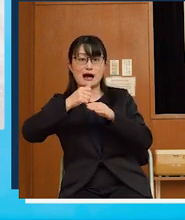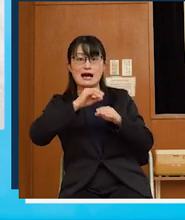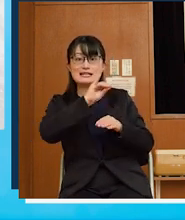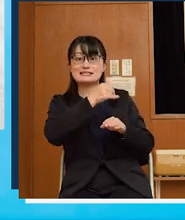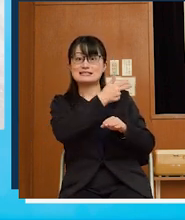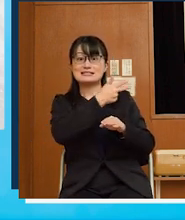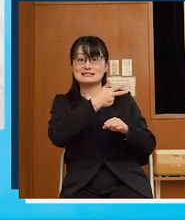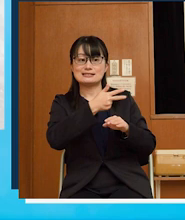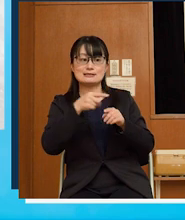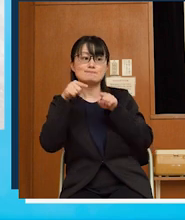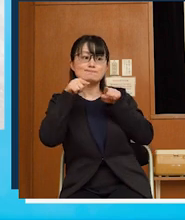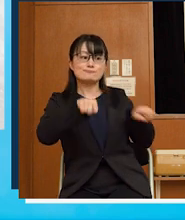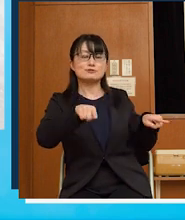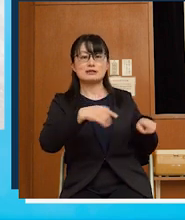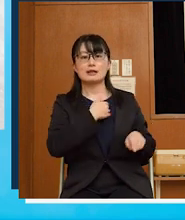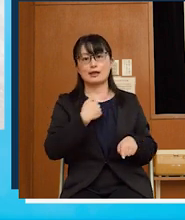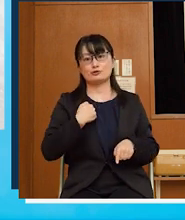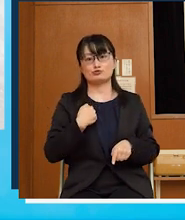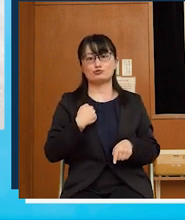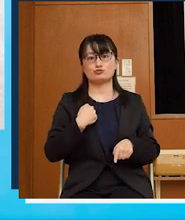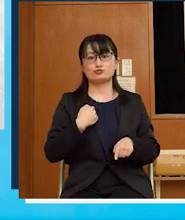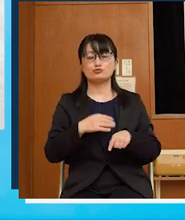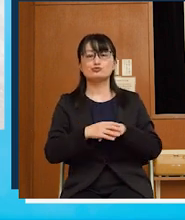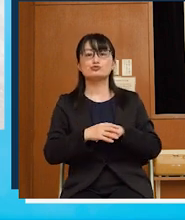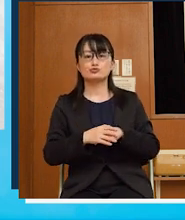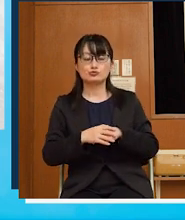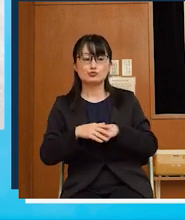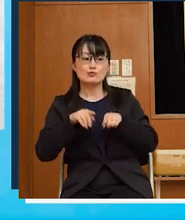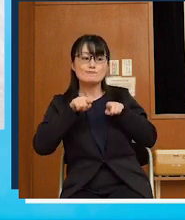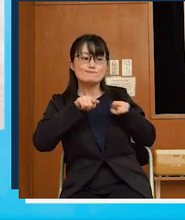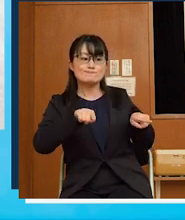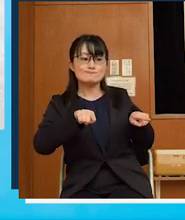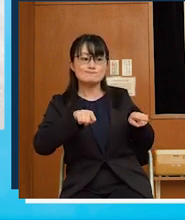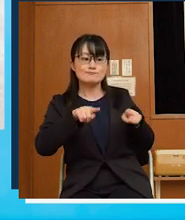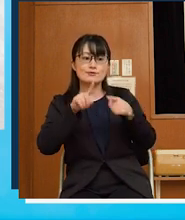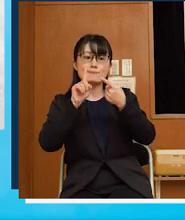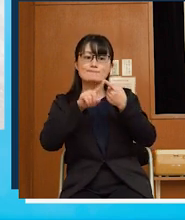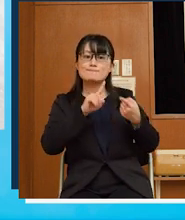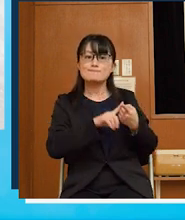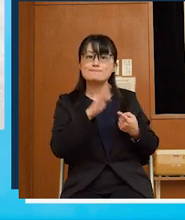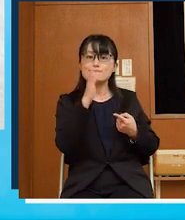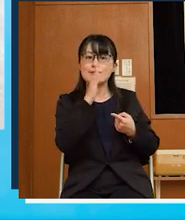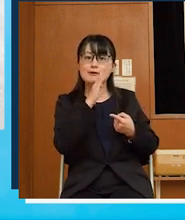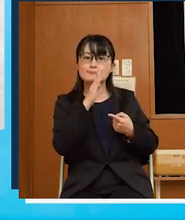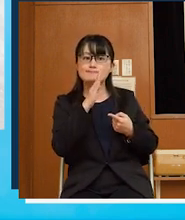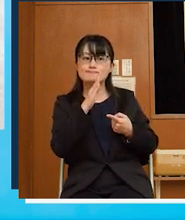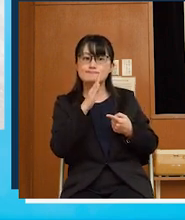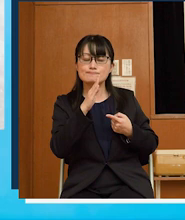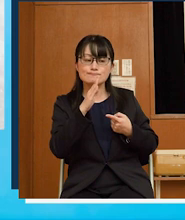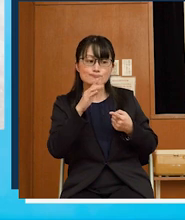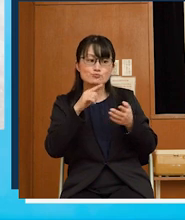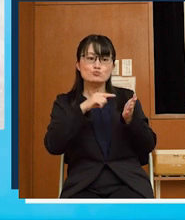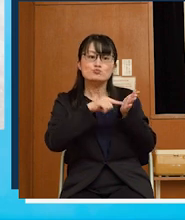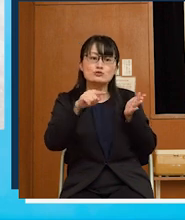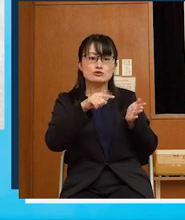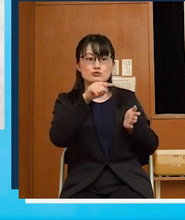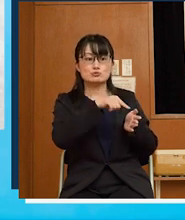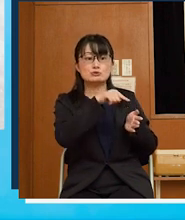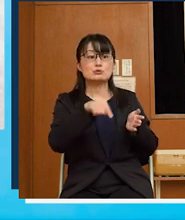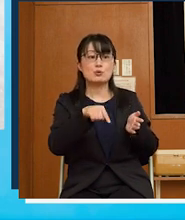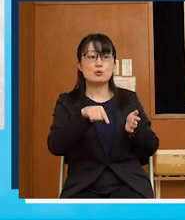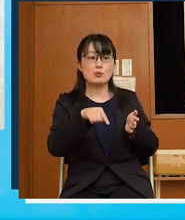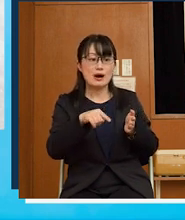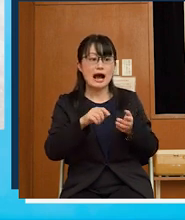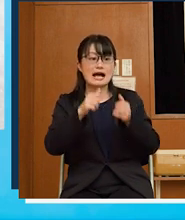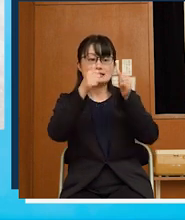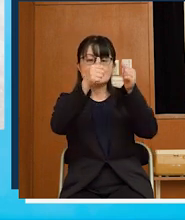従わない時には裁判所に訴えて裁判所の命令言うこと聞かすということですねでそれでもやら